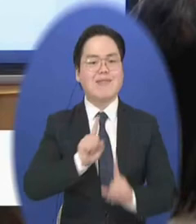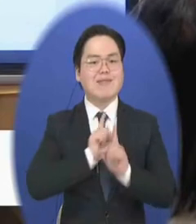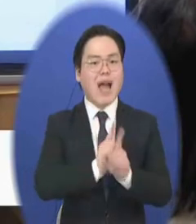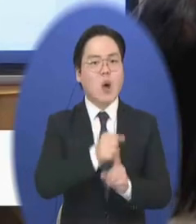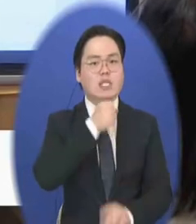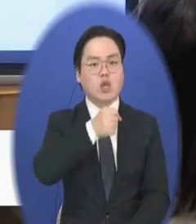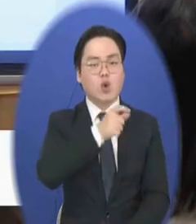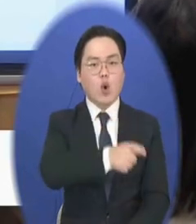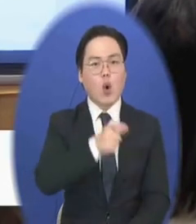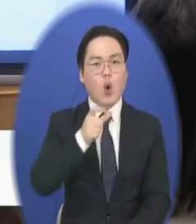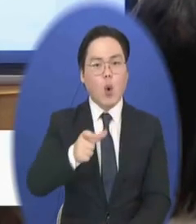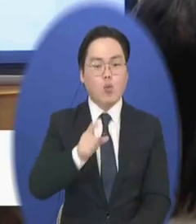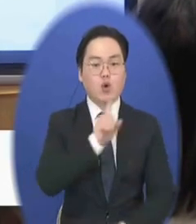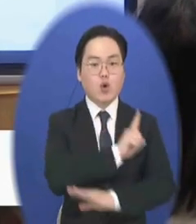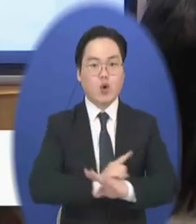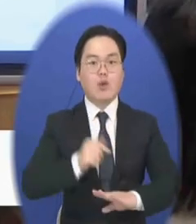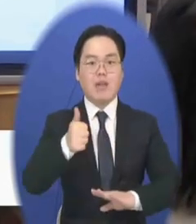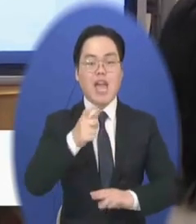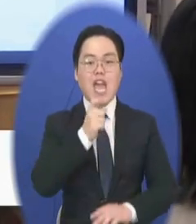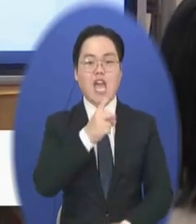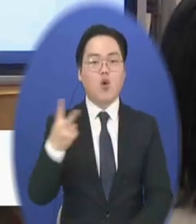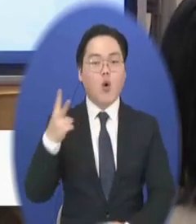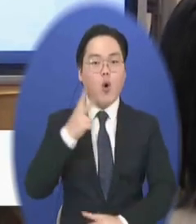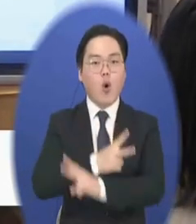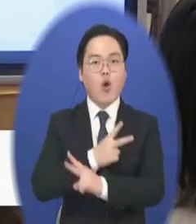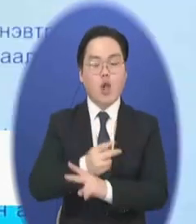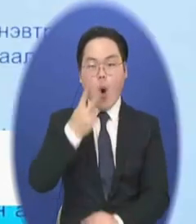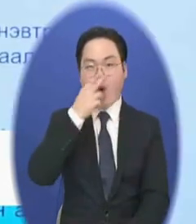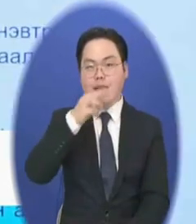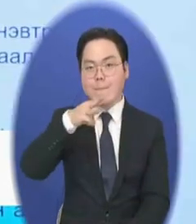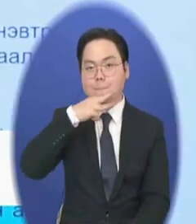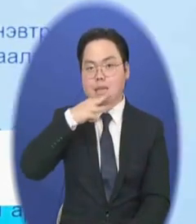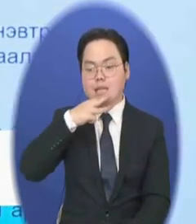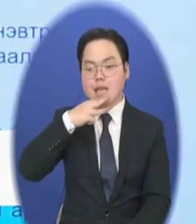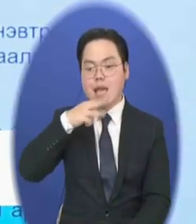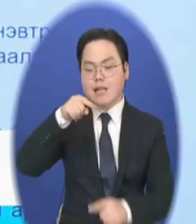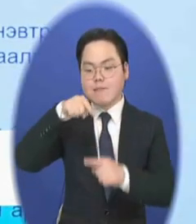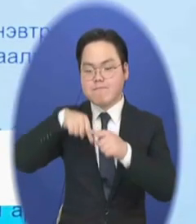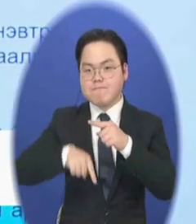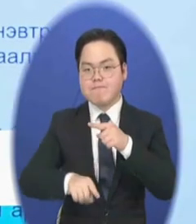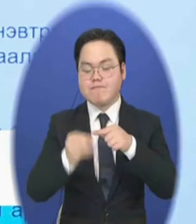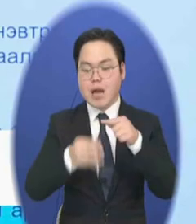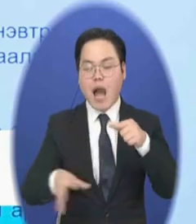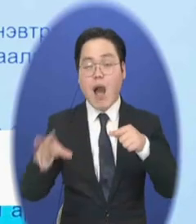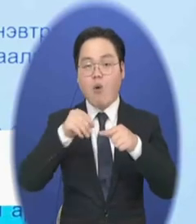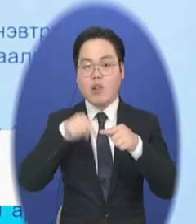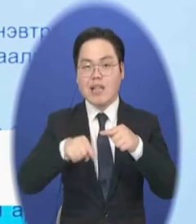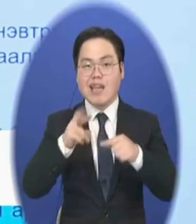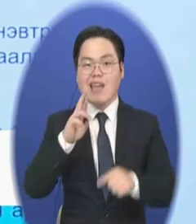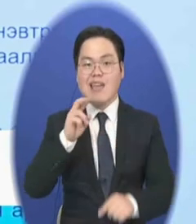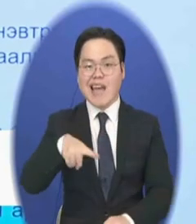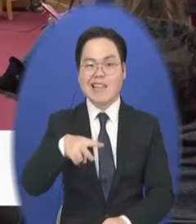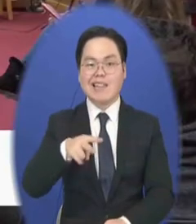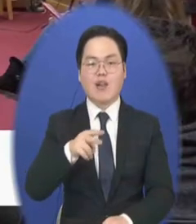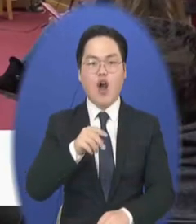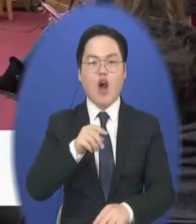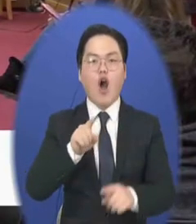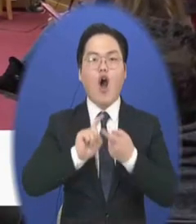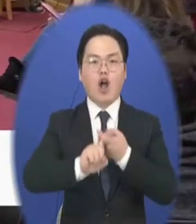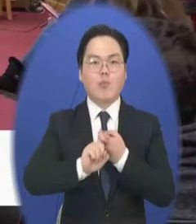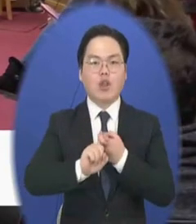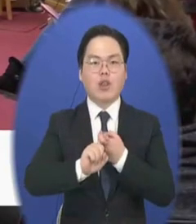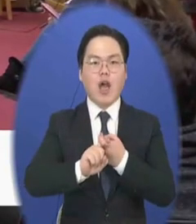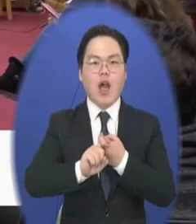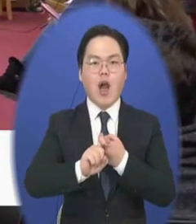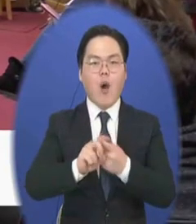сэтгүүлчдийн шаардлага үр дүнд хүрч эрүүгийн хуулийн нэмэлт өөрчлөлтөнд худал мэдээлэл малгайдоор орж ирсэн. Ял шийтгэлтэй холбоотой заалтыг хилэлцүүлэхгүй байхаар болж